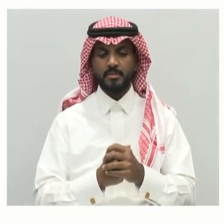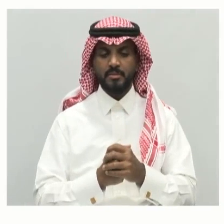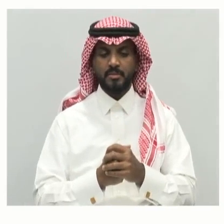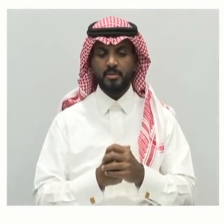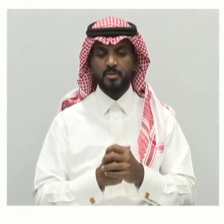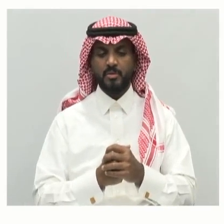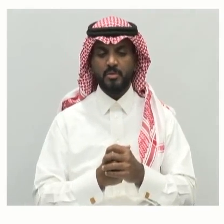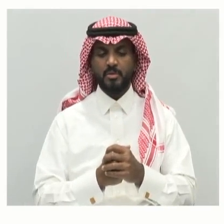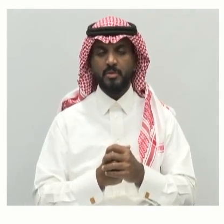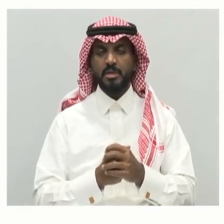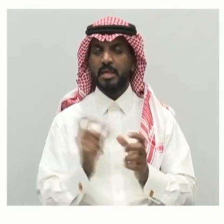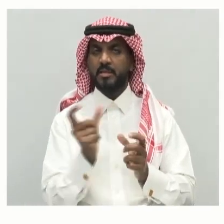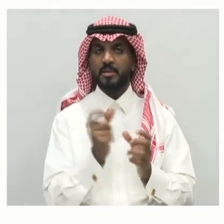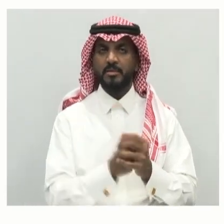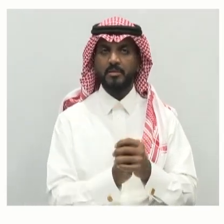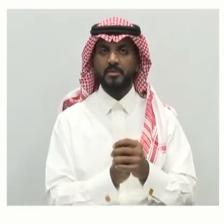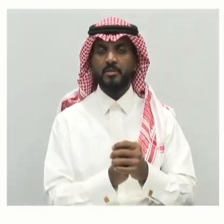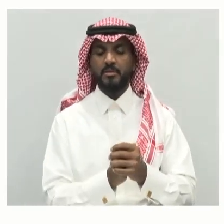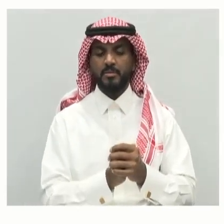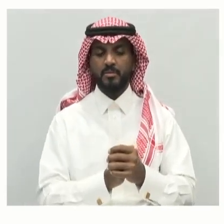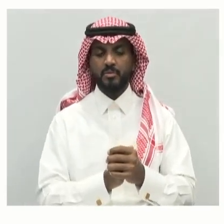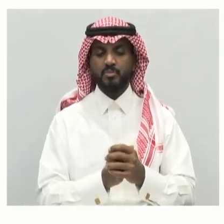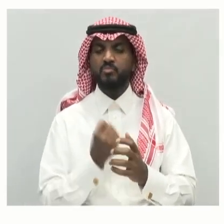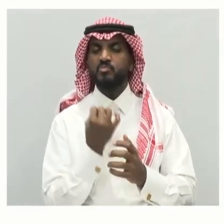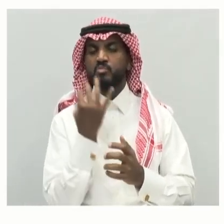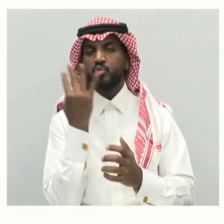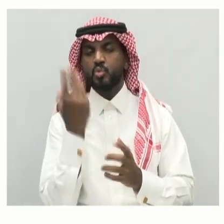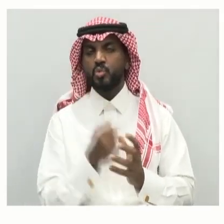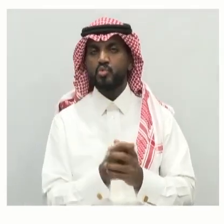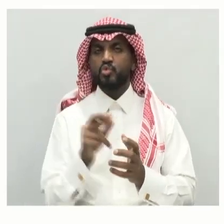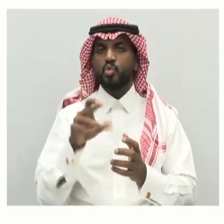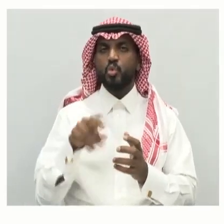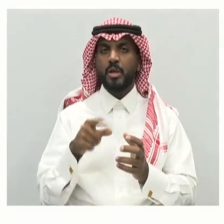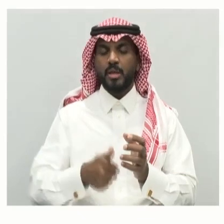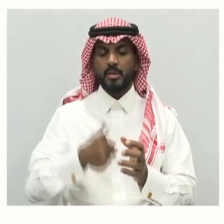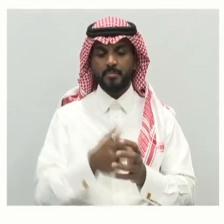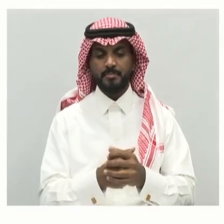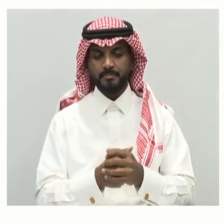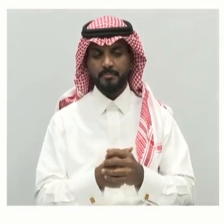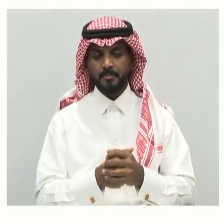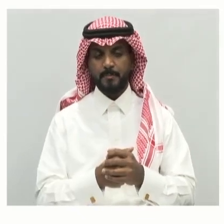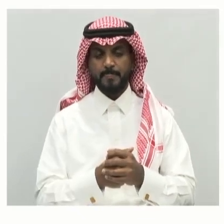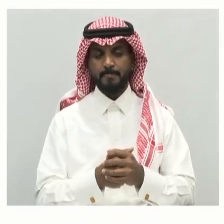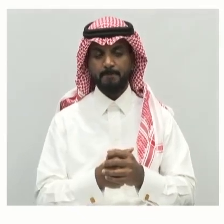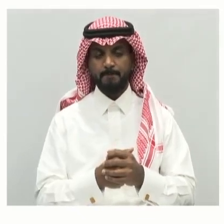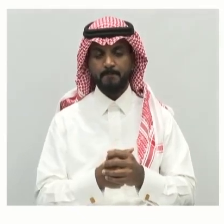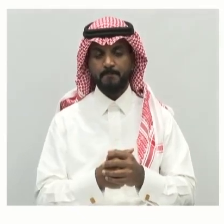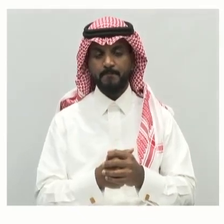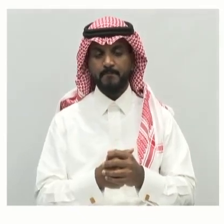ايضا كما في كلمه زهور زهورا شاهدناه بهذا